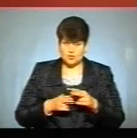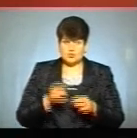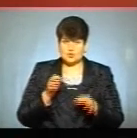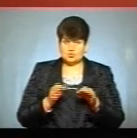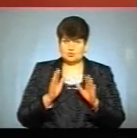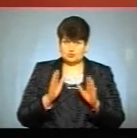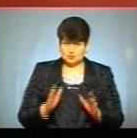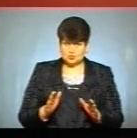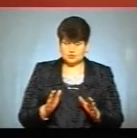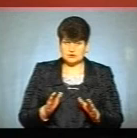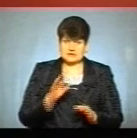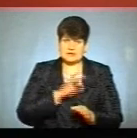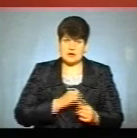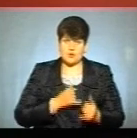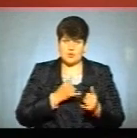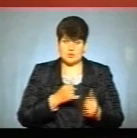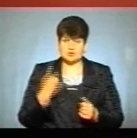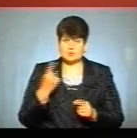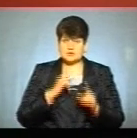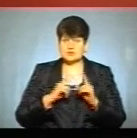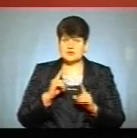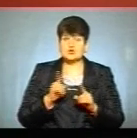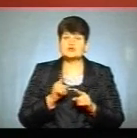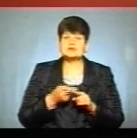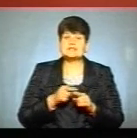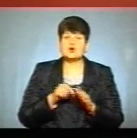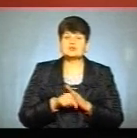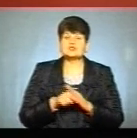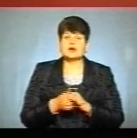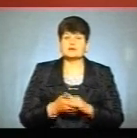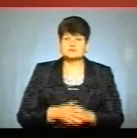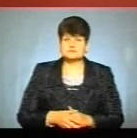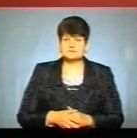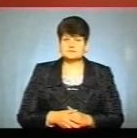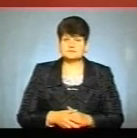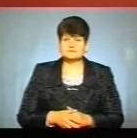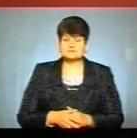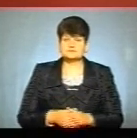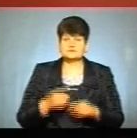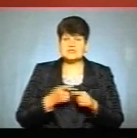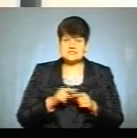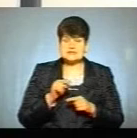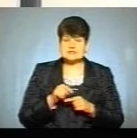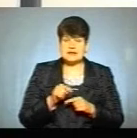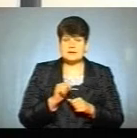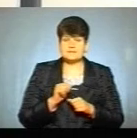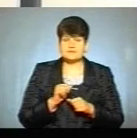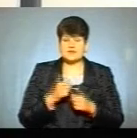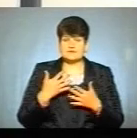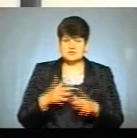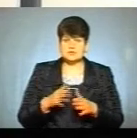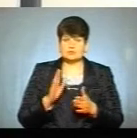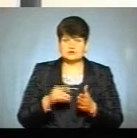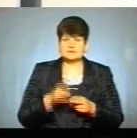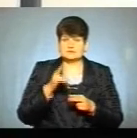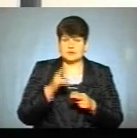буде все ж на користь обласної ради, що це означає тоді? Це тоді вже поставить